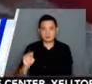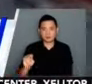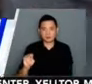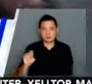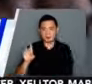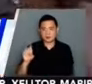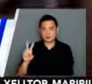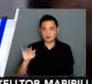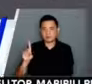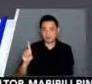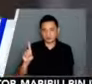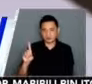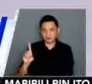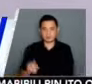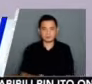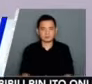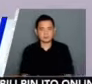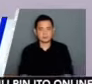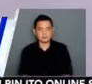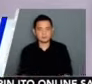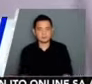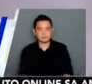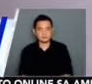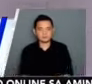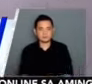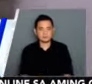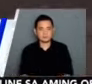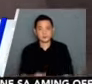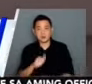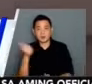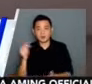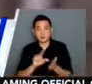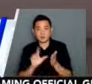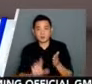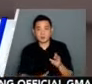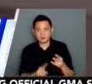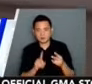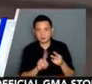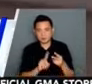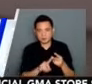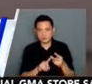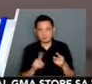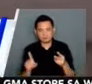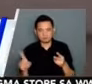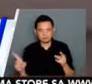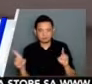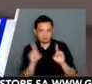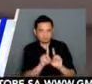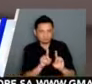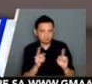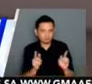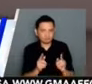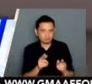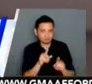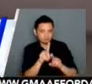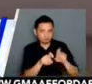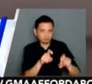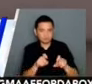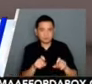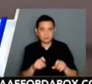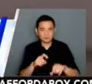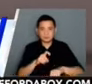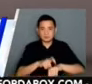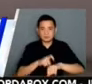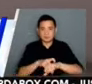Sheila Guo. Dumating na rin ang isang prosecutor na siyang magpa-facilitate ng inquest. Inaasahang mamayang 12 noon, Connie, mag-asagawa ng